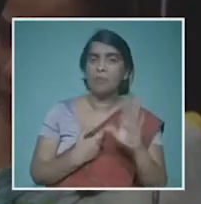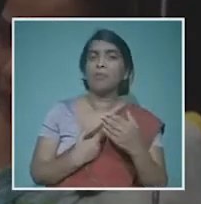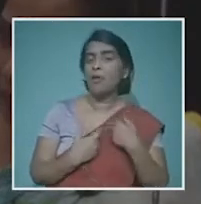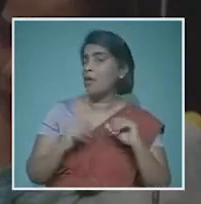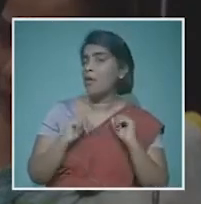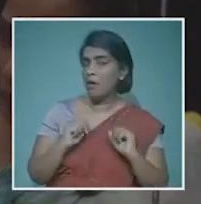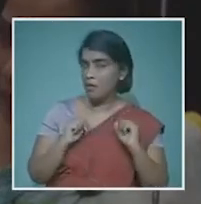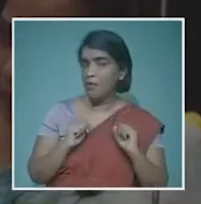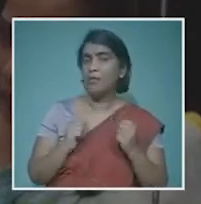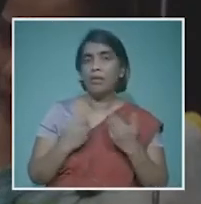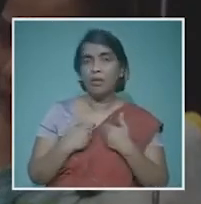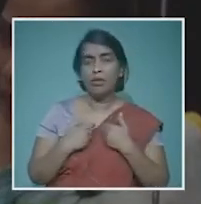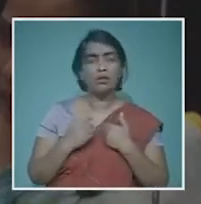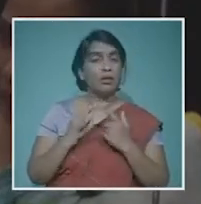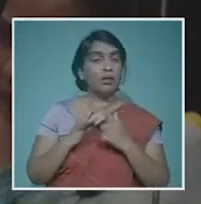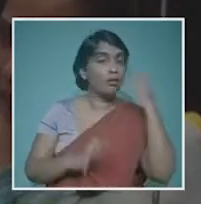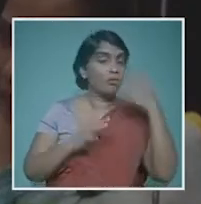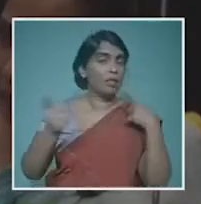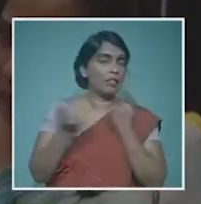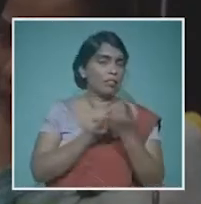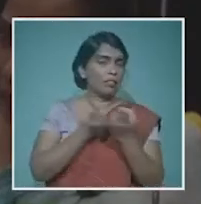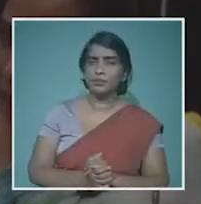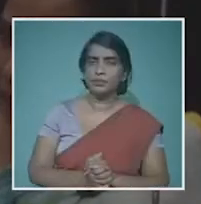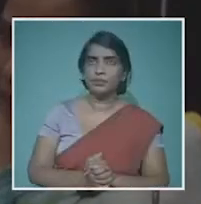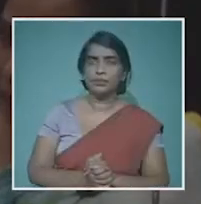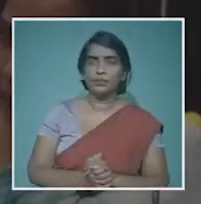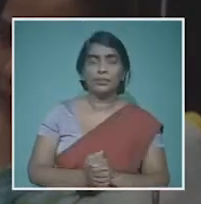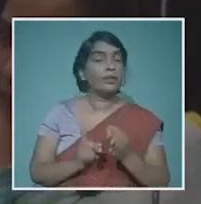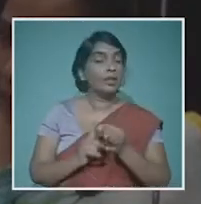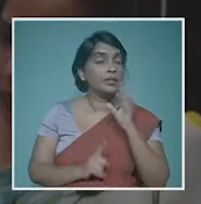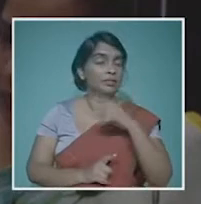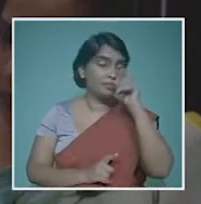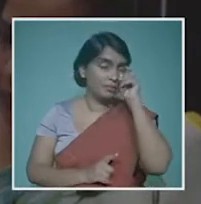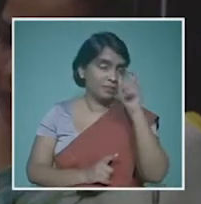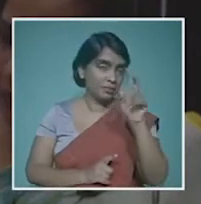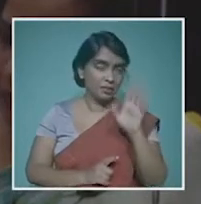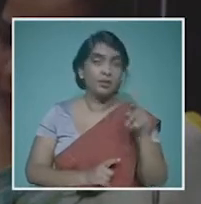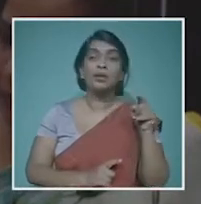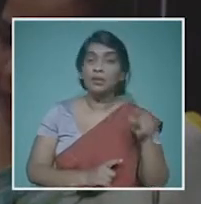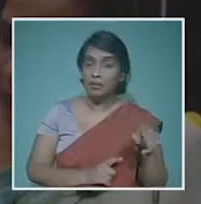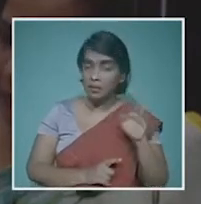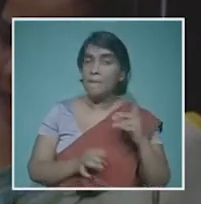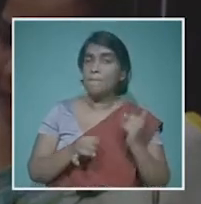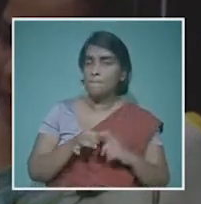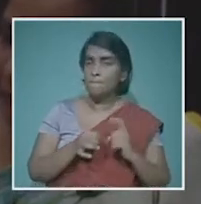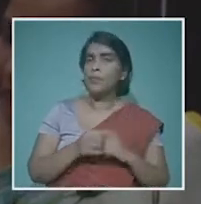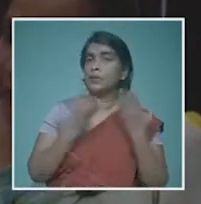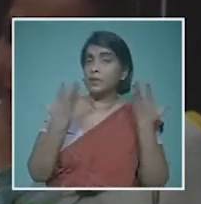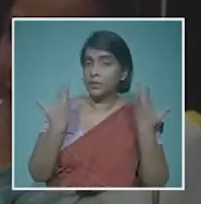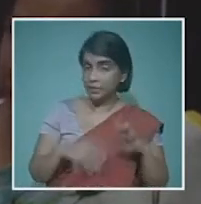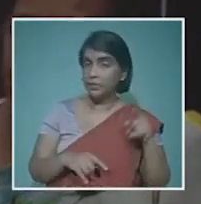කොහොමද අපි ජාත්‍යන්තරෙත් එක්ක තරම් කරලා මේ ප්‍රශ්නේ බේරගන්නේ. ජනාධිපතිතුමා බලනවා මේ තියෙන ප්‍රශ්නේ අවසන් කරන්න